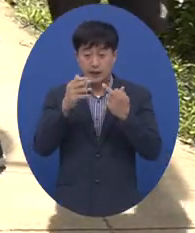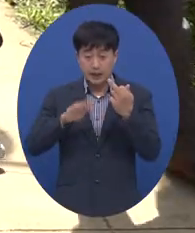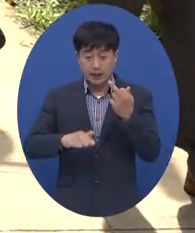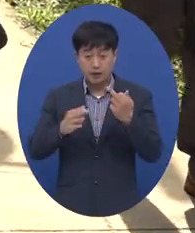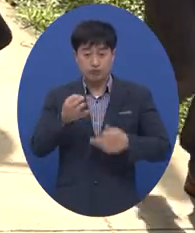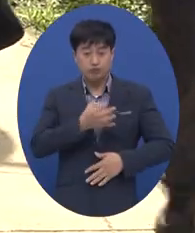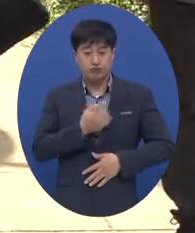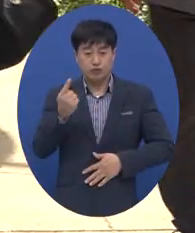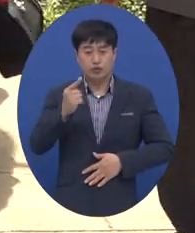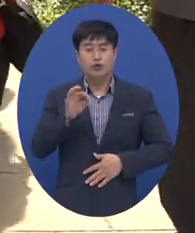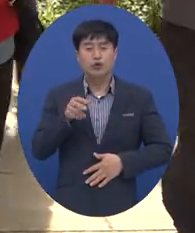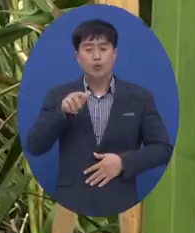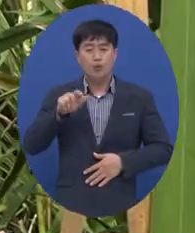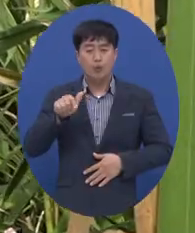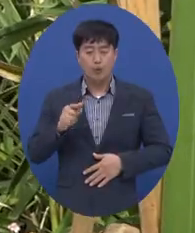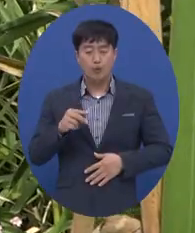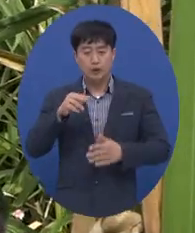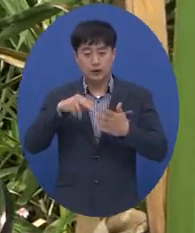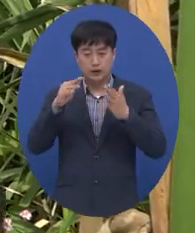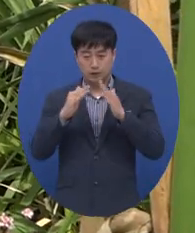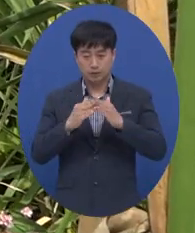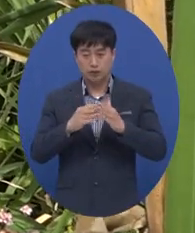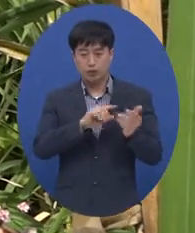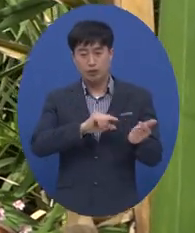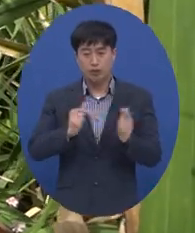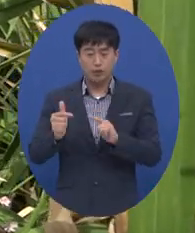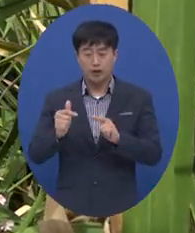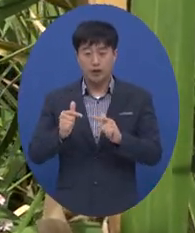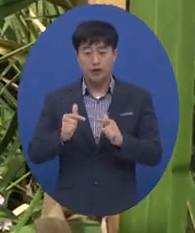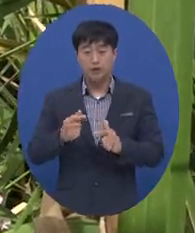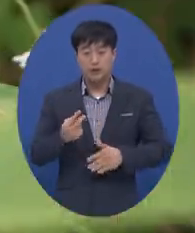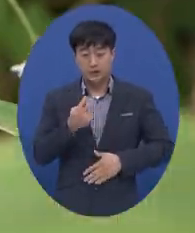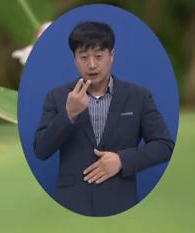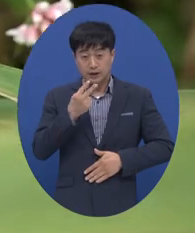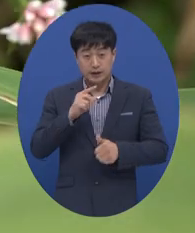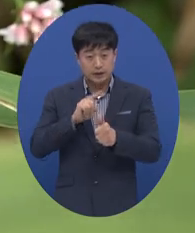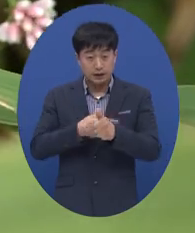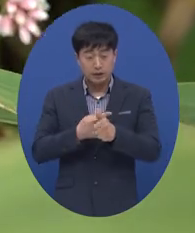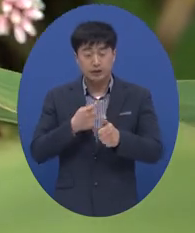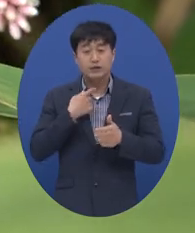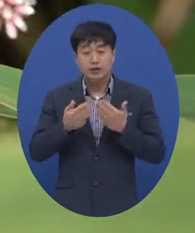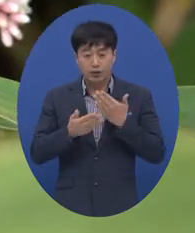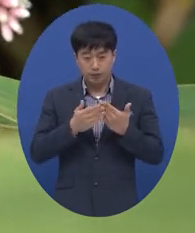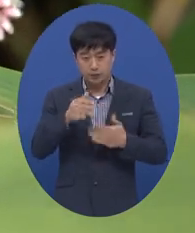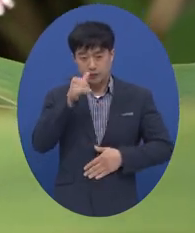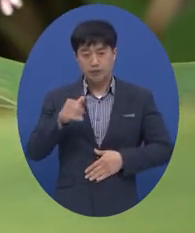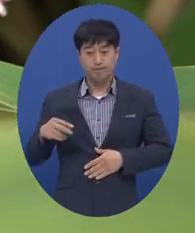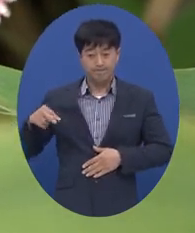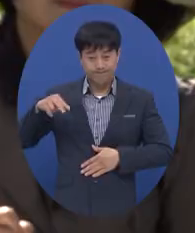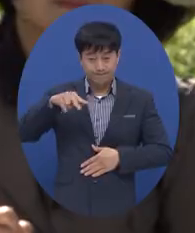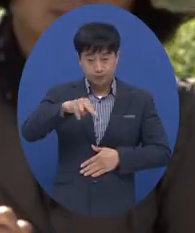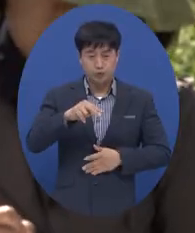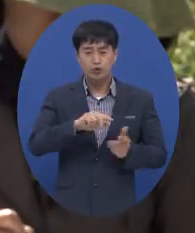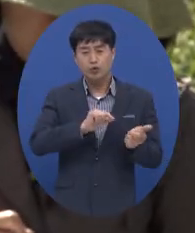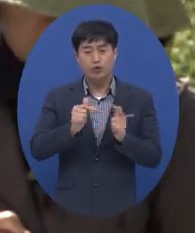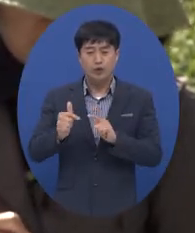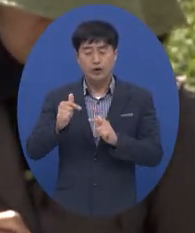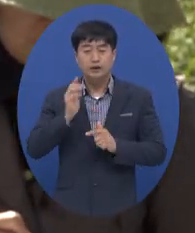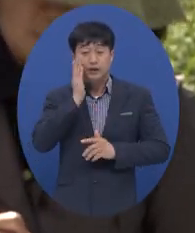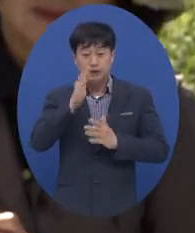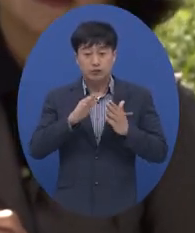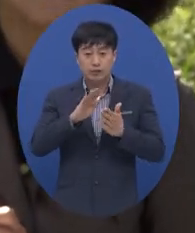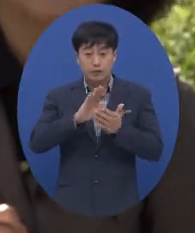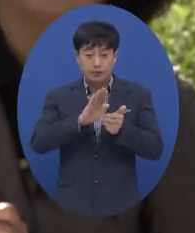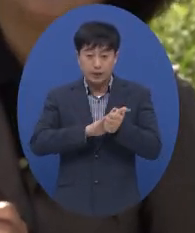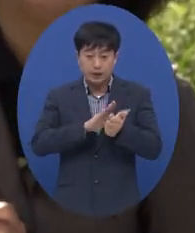원미산 자락에 있는 부천 역곡 도서관에서는 여러 생태 프로그램을 운영합니다 강사와 함께 산책하듯 숲을 거닐며 여러 식물을